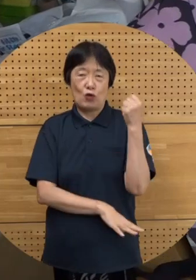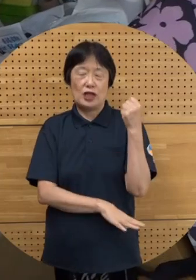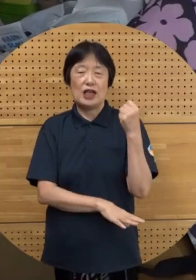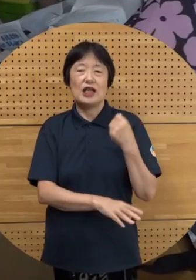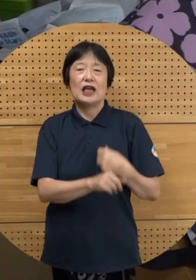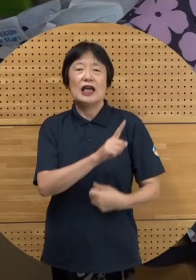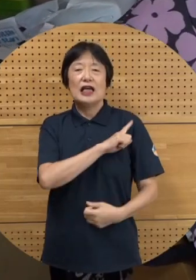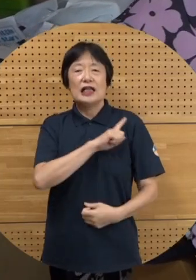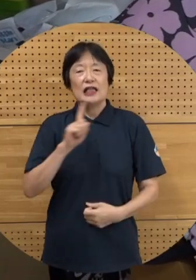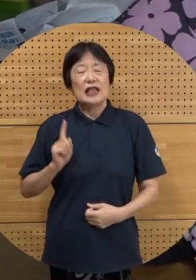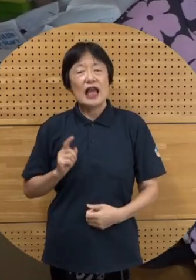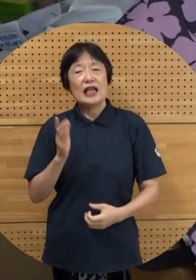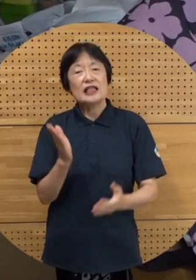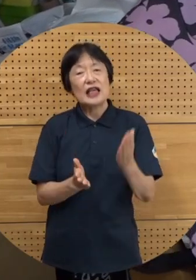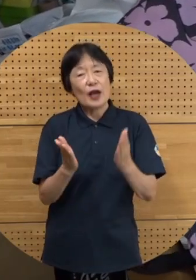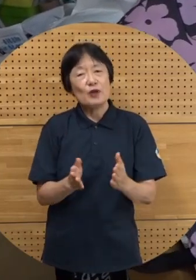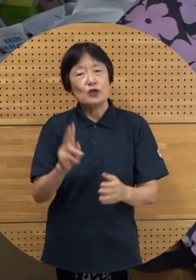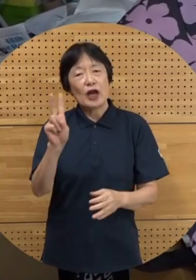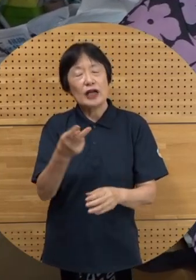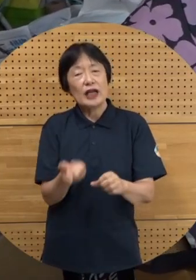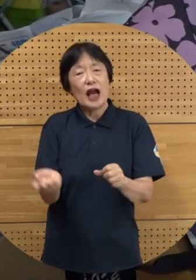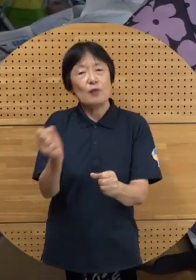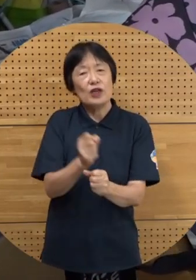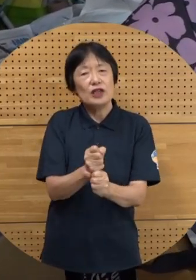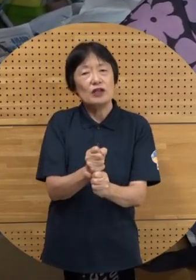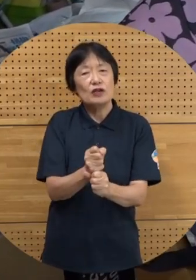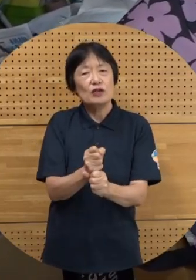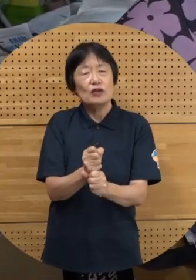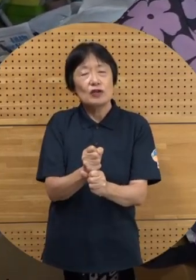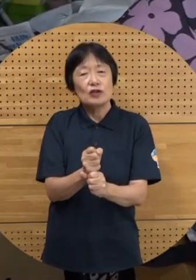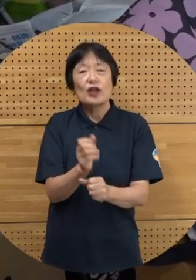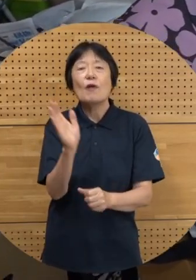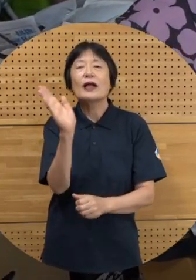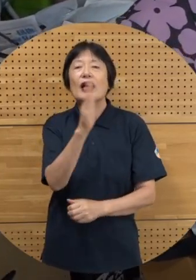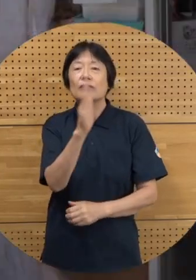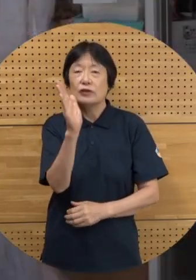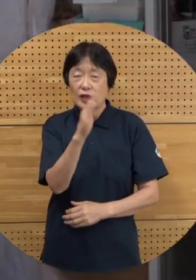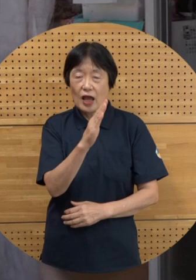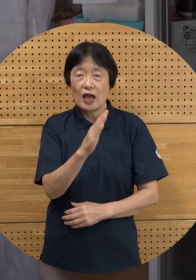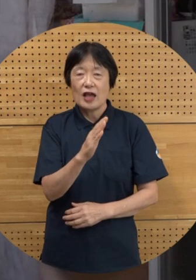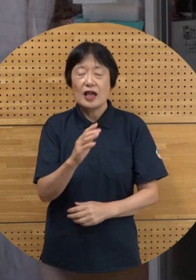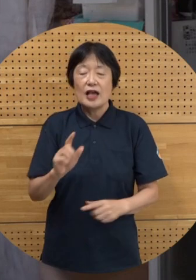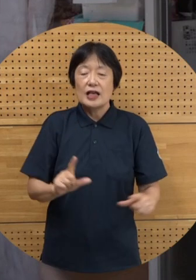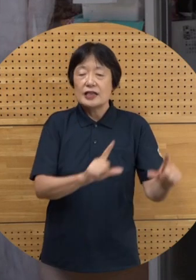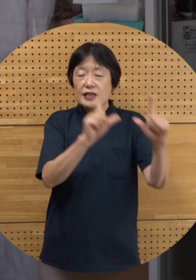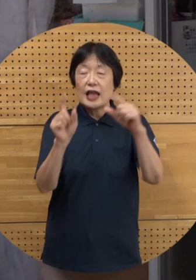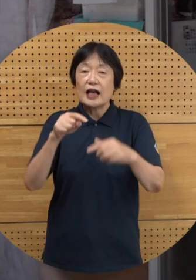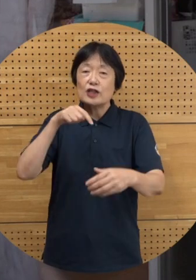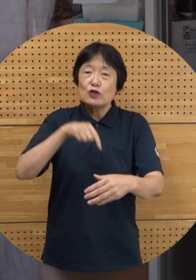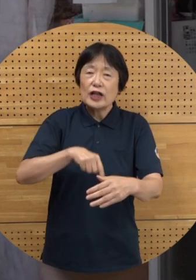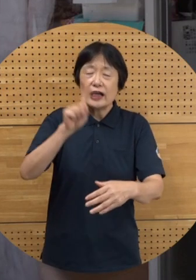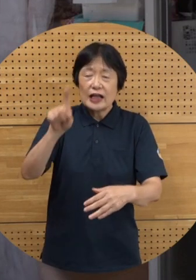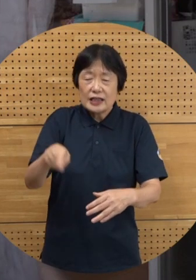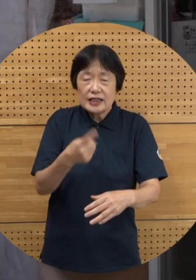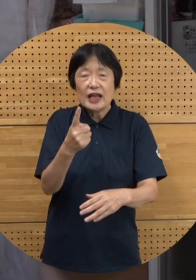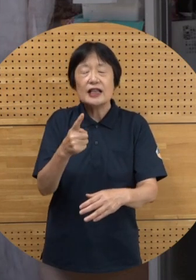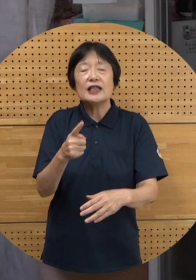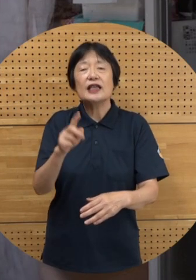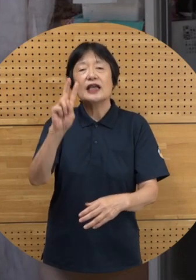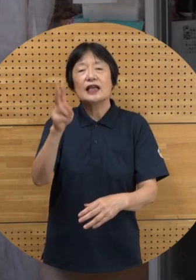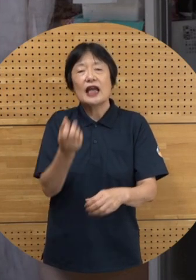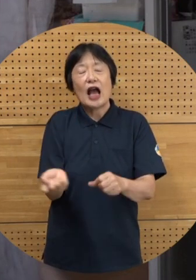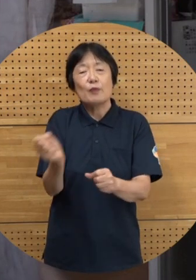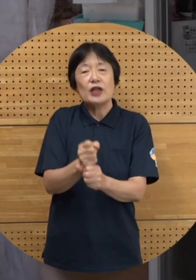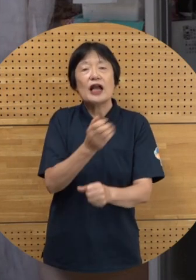ービスではないリハビリとかを特別するわけじゃなくって、生活の中でリハビリができるような場所、みん